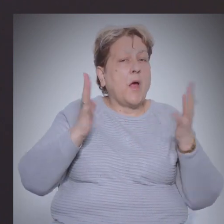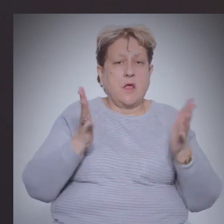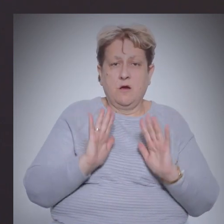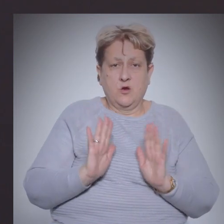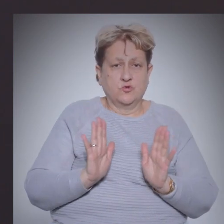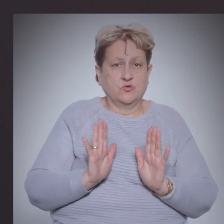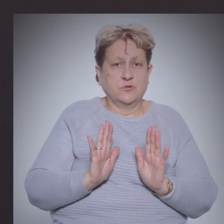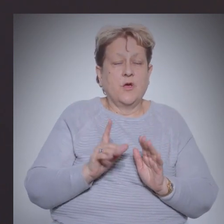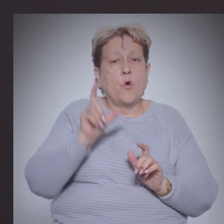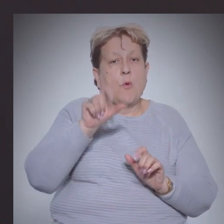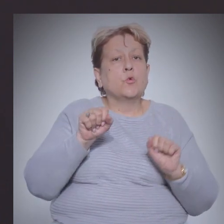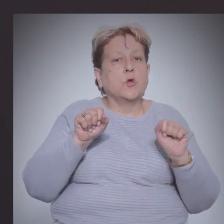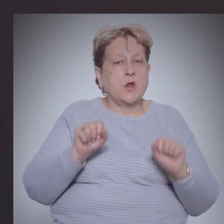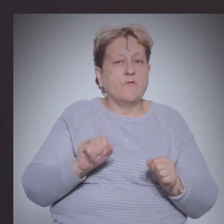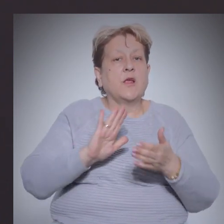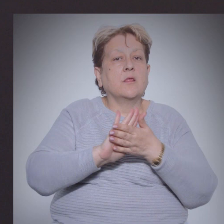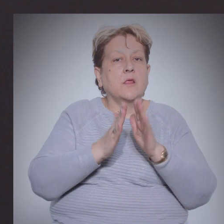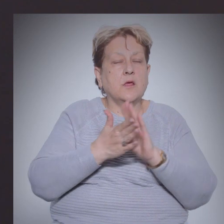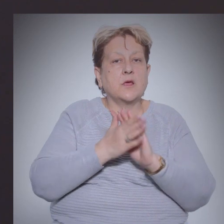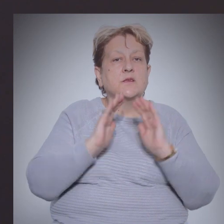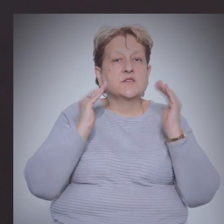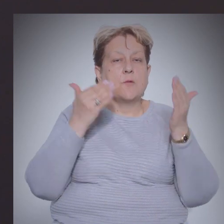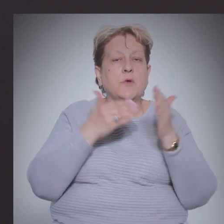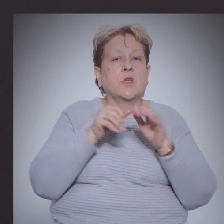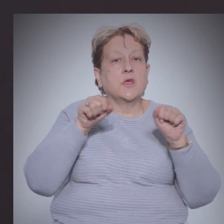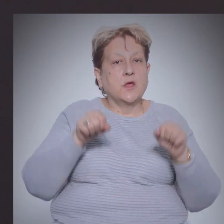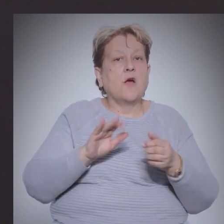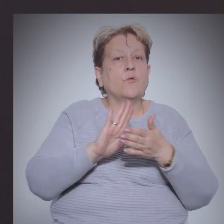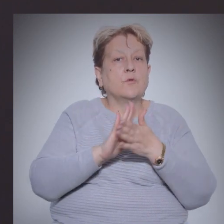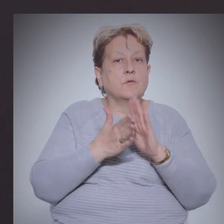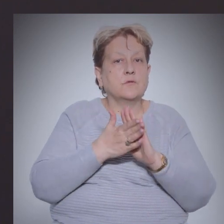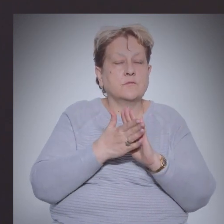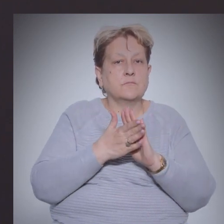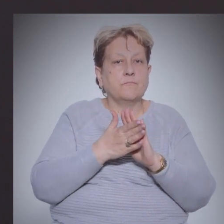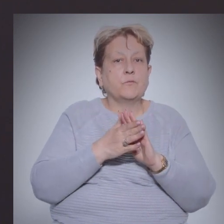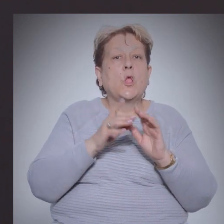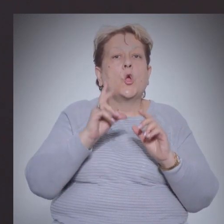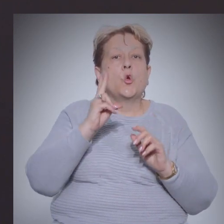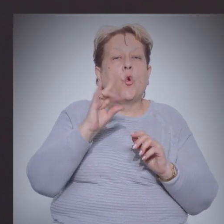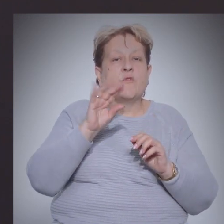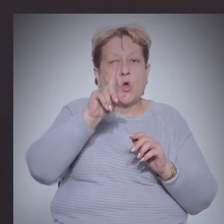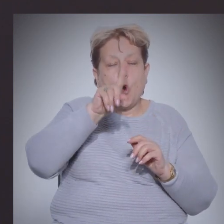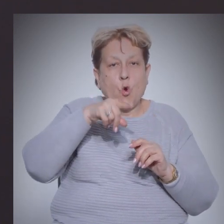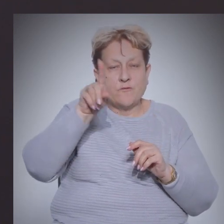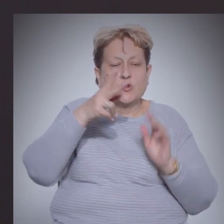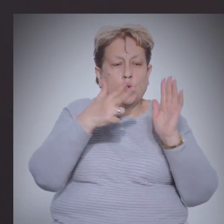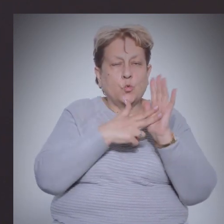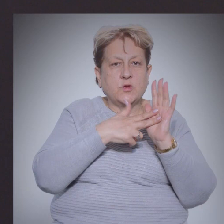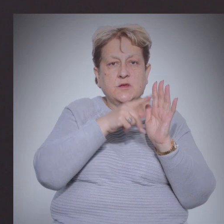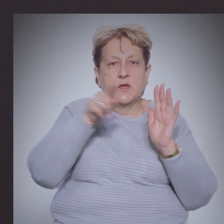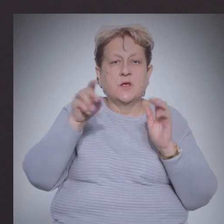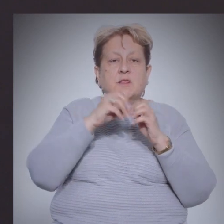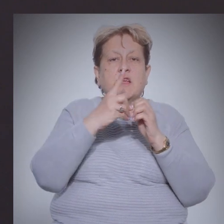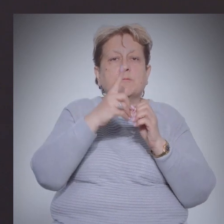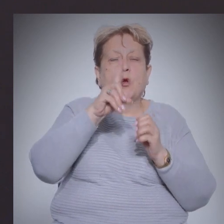պարտապահատահական չէ, որ մարդու իրավունքներ նախատես ամանապակելի իրավունքներ նախատեսող կոնվենցիայի հոդվածները